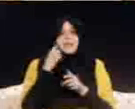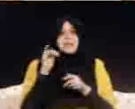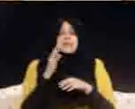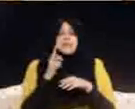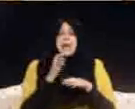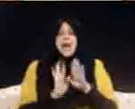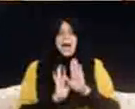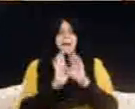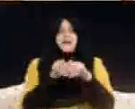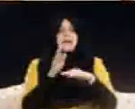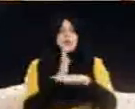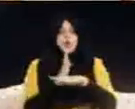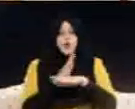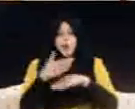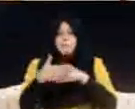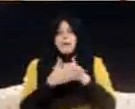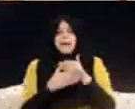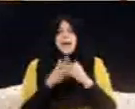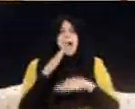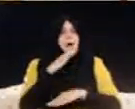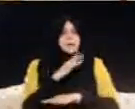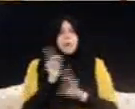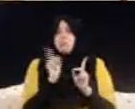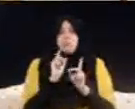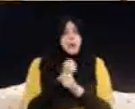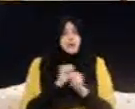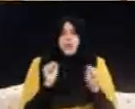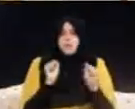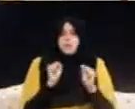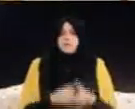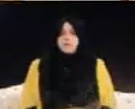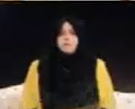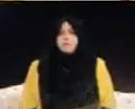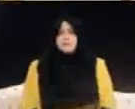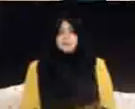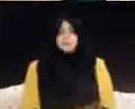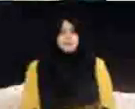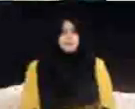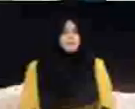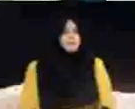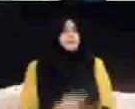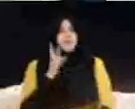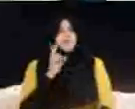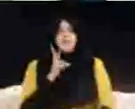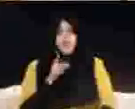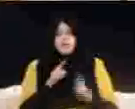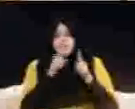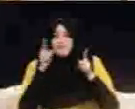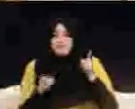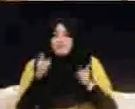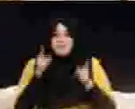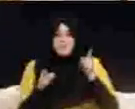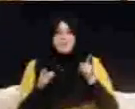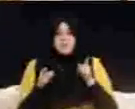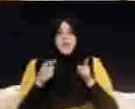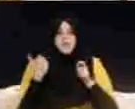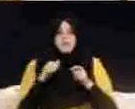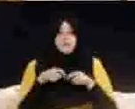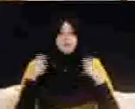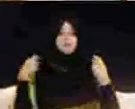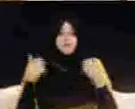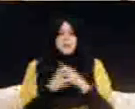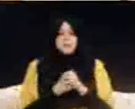هذا ركعتين إلى ما قبيل العصر فليس في ذلك حرج. لماذا؟ لأن وقت الحل النافلة لا يزال قائمة.